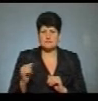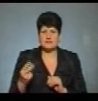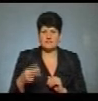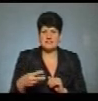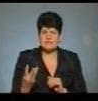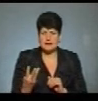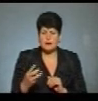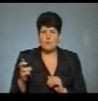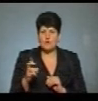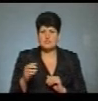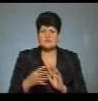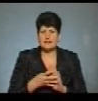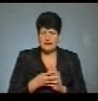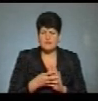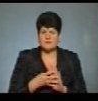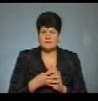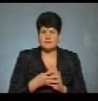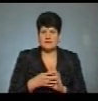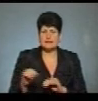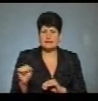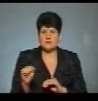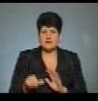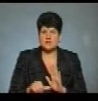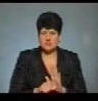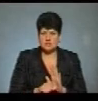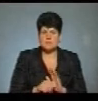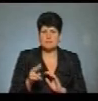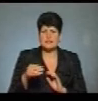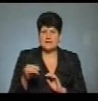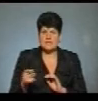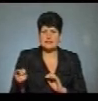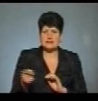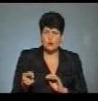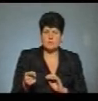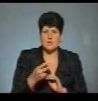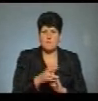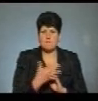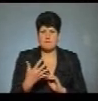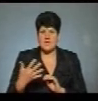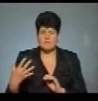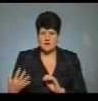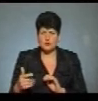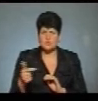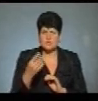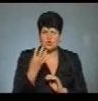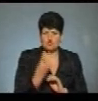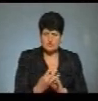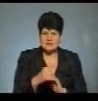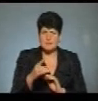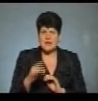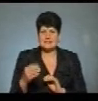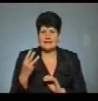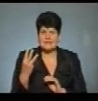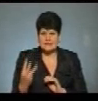23, Борщівський – 9, Теребовлянський – 6, Підгаєцький і Тернопільський – по 5, Гусятинський – 4, Збаразький –